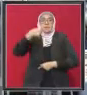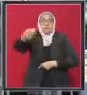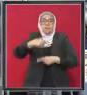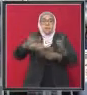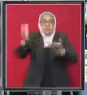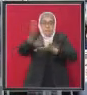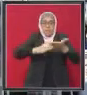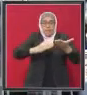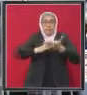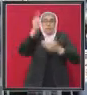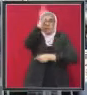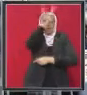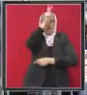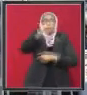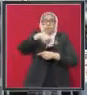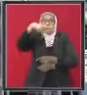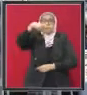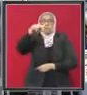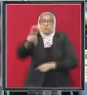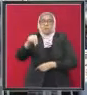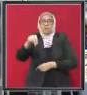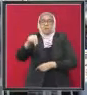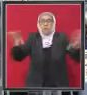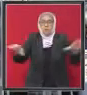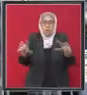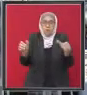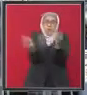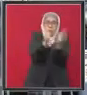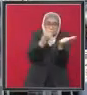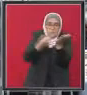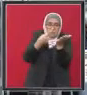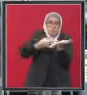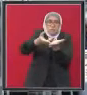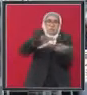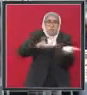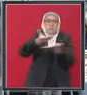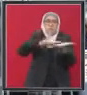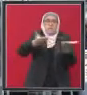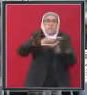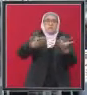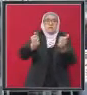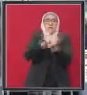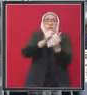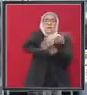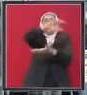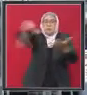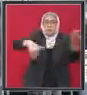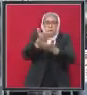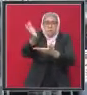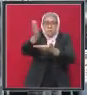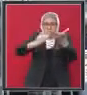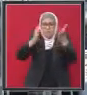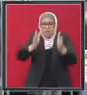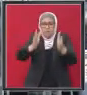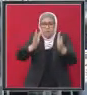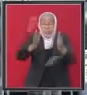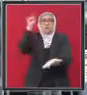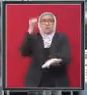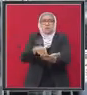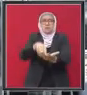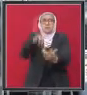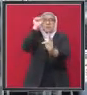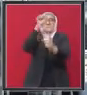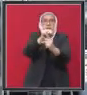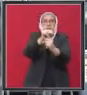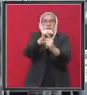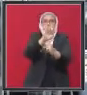Nasional telah melakukan engagement dan perundingan dan perbincangan dengan semua pihak. Ini adalah satu